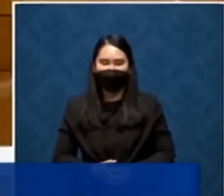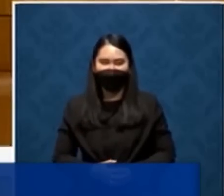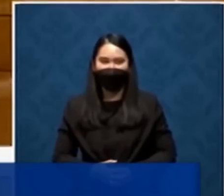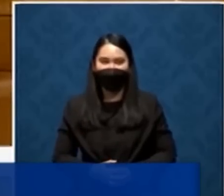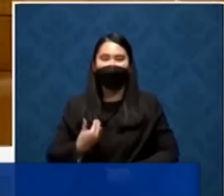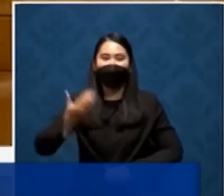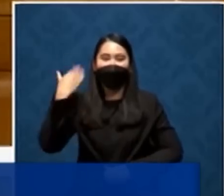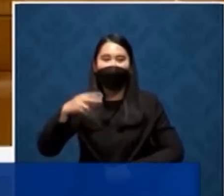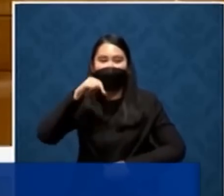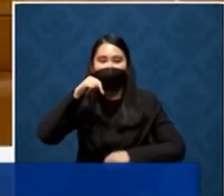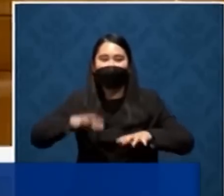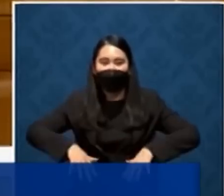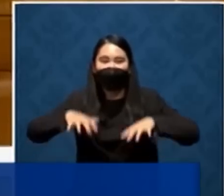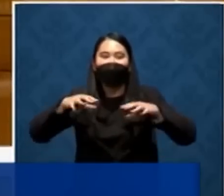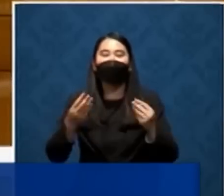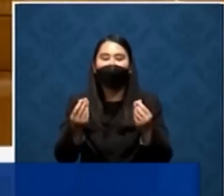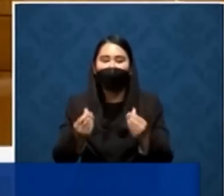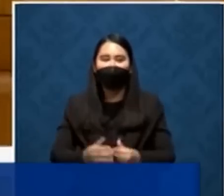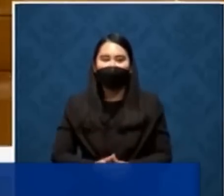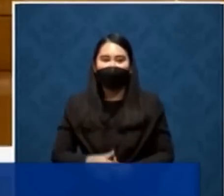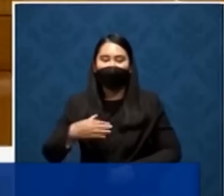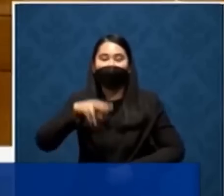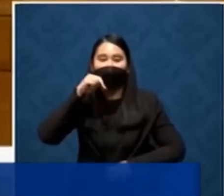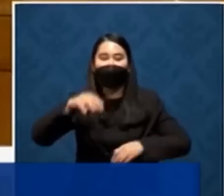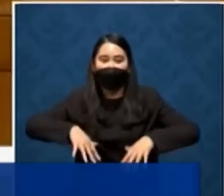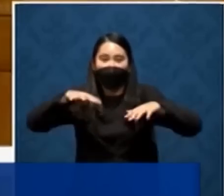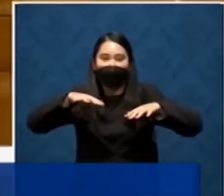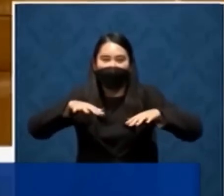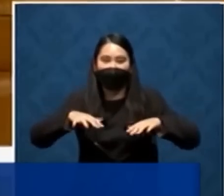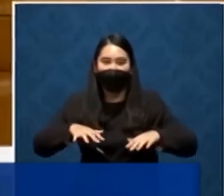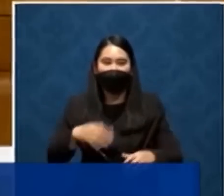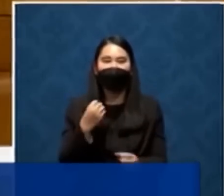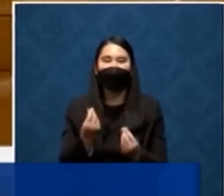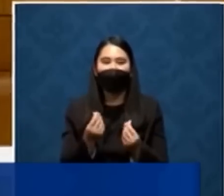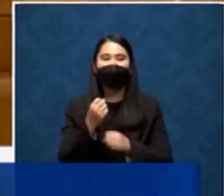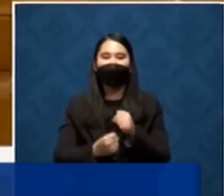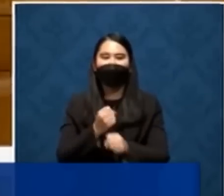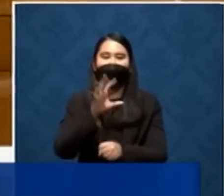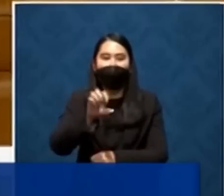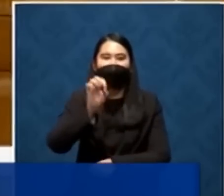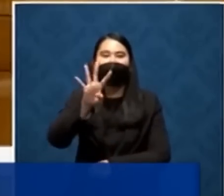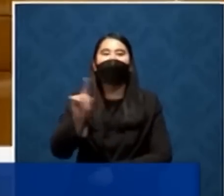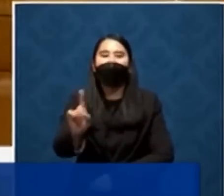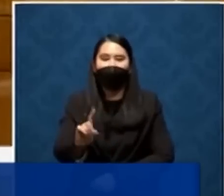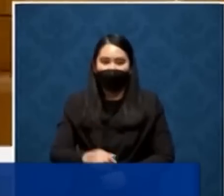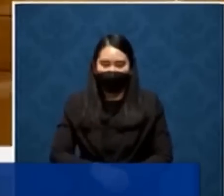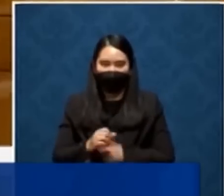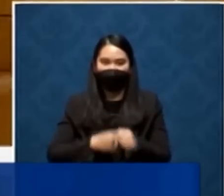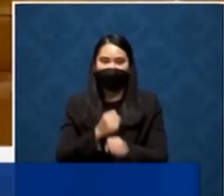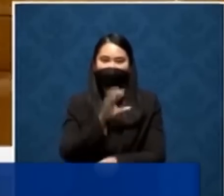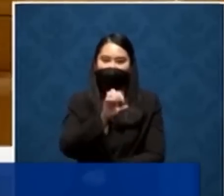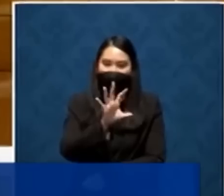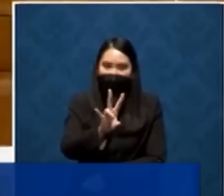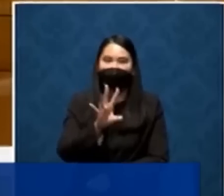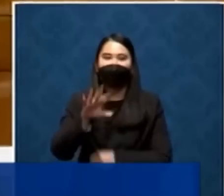อนท่านทำน้ำท่วมเท่าไรแล้วผมลดปริมาณน้ำท่วมลงได้เท่าไรปี54เป็นยังไงปี57-58